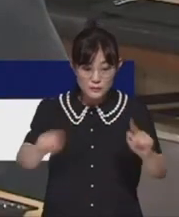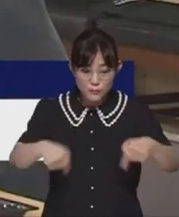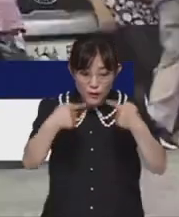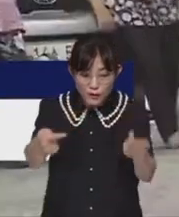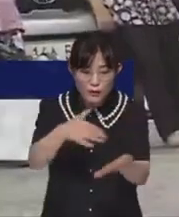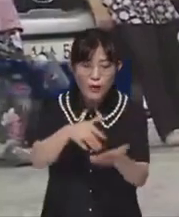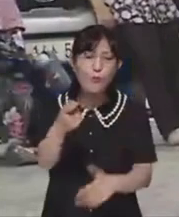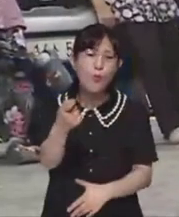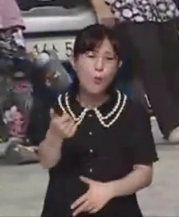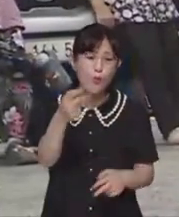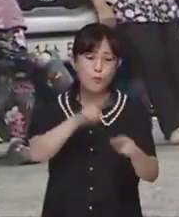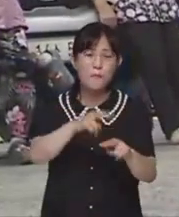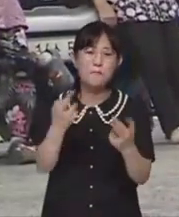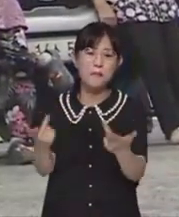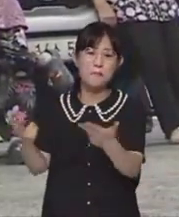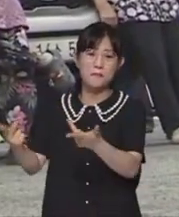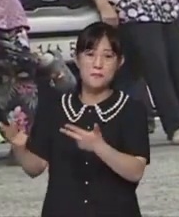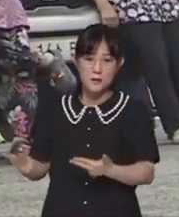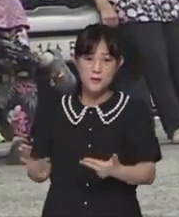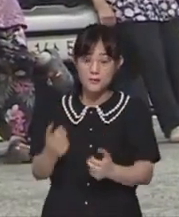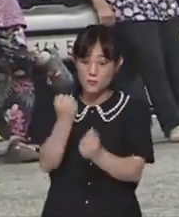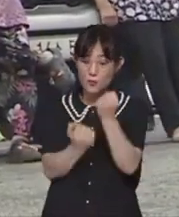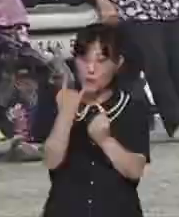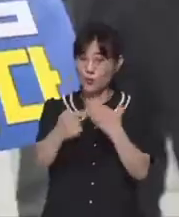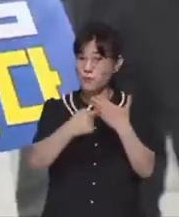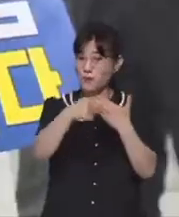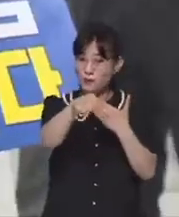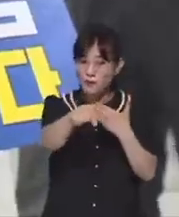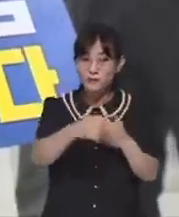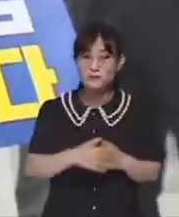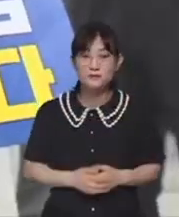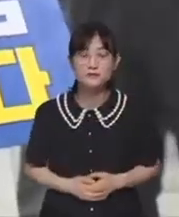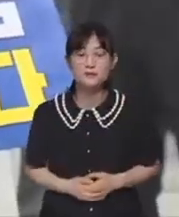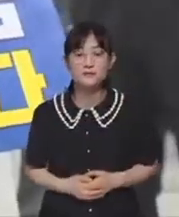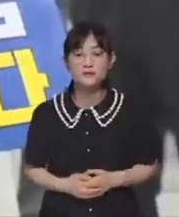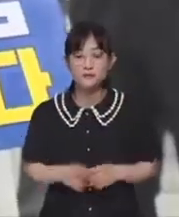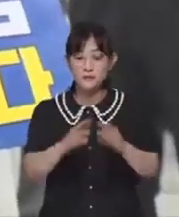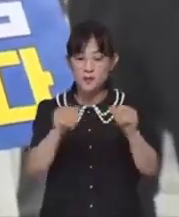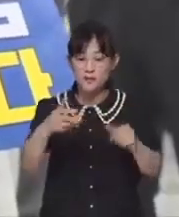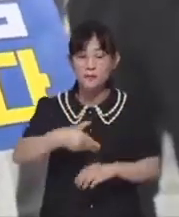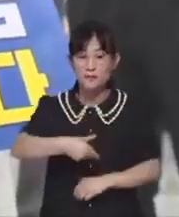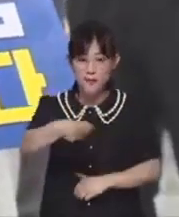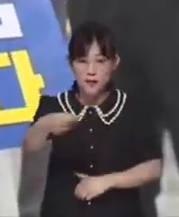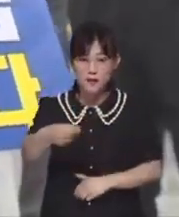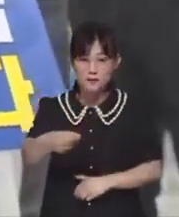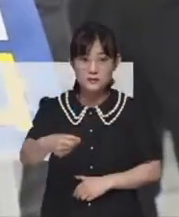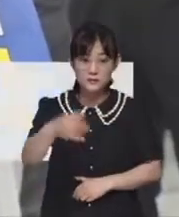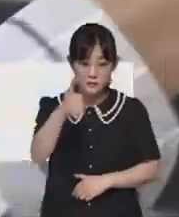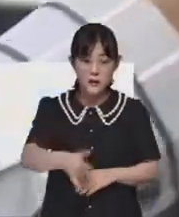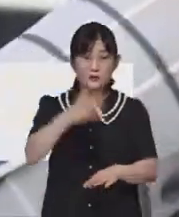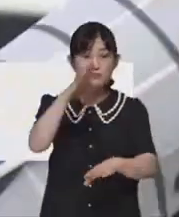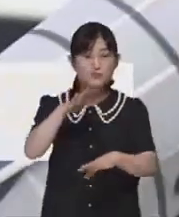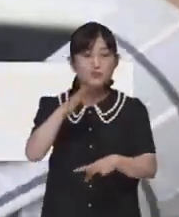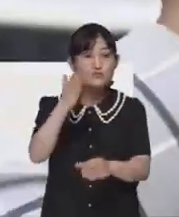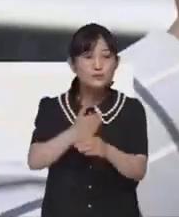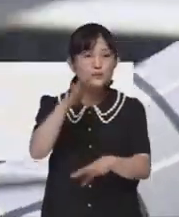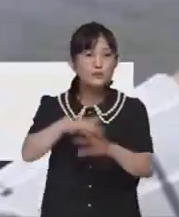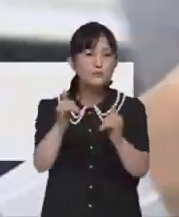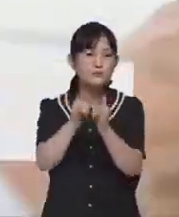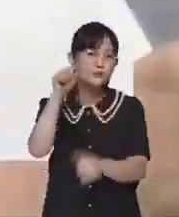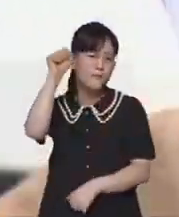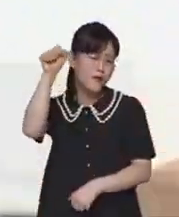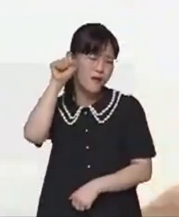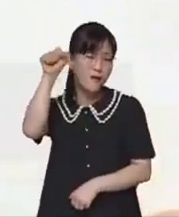있습니다. 설명회장 밖에선 휴양밸리 조성사업 대상지에서 임대 경작을 하는 농민들이 집회를 벌이고